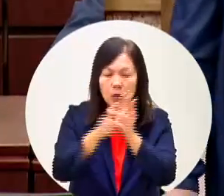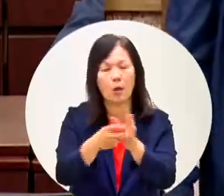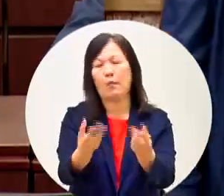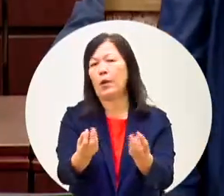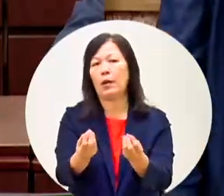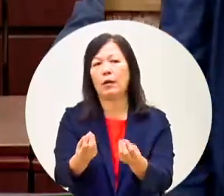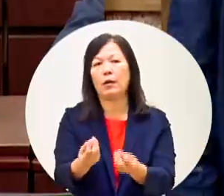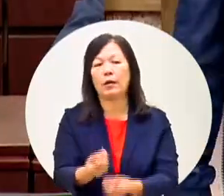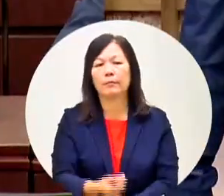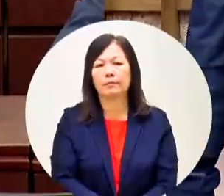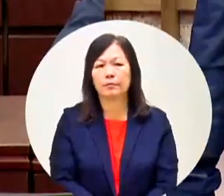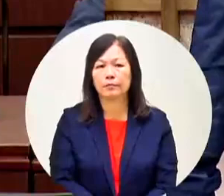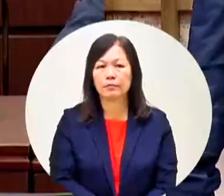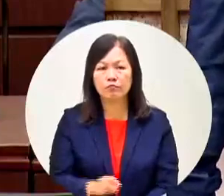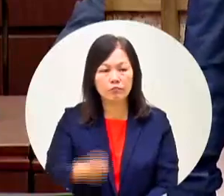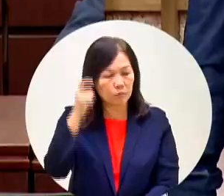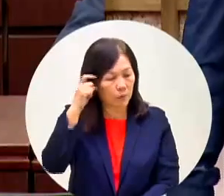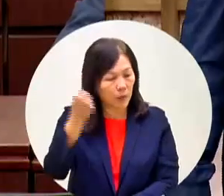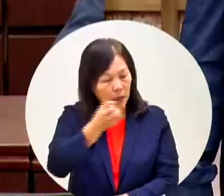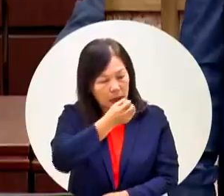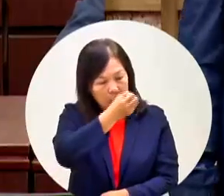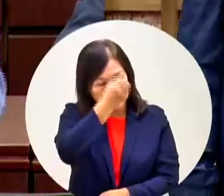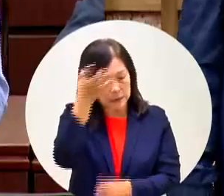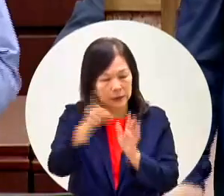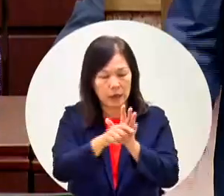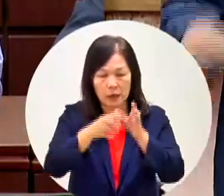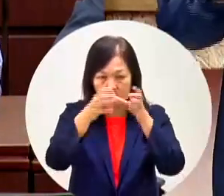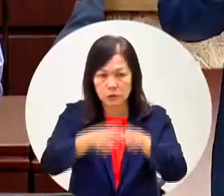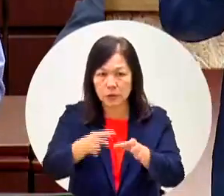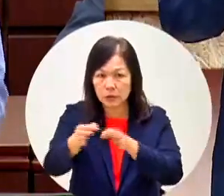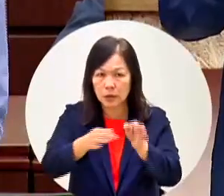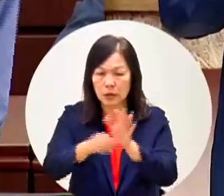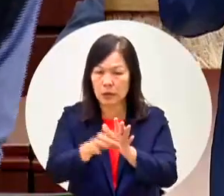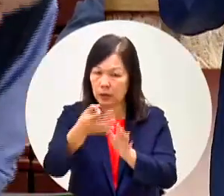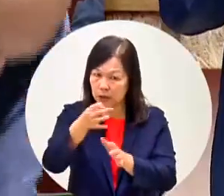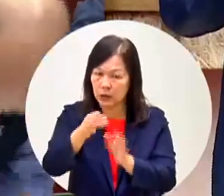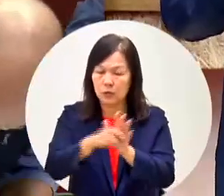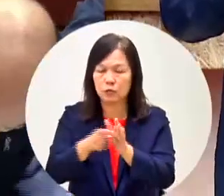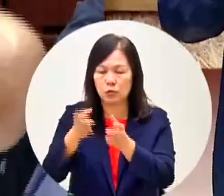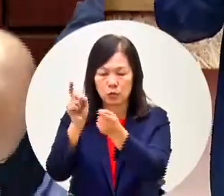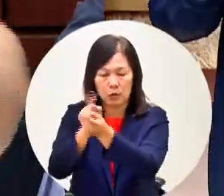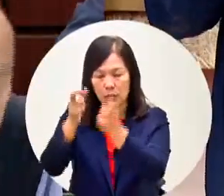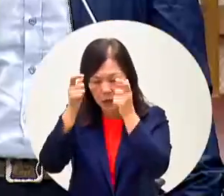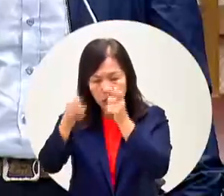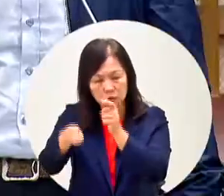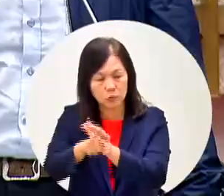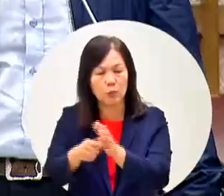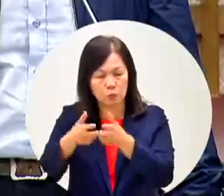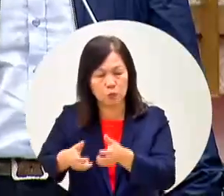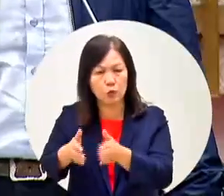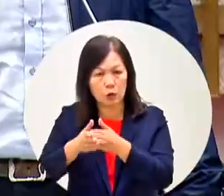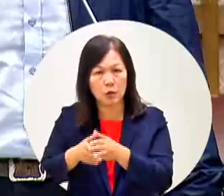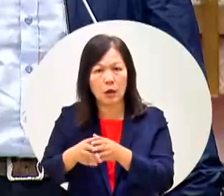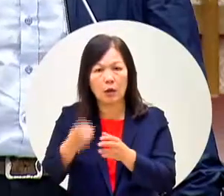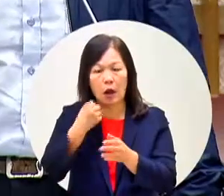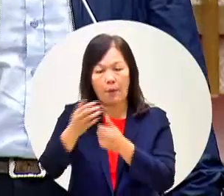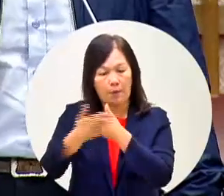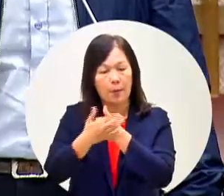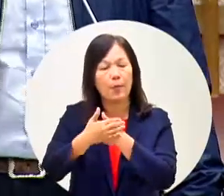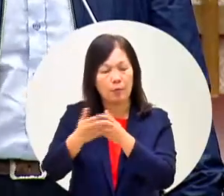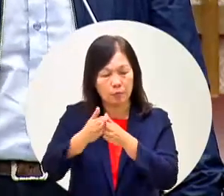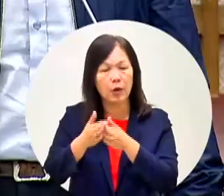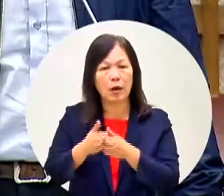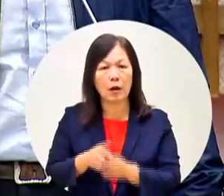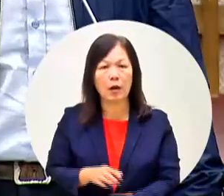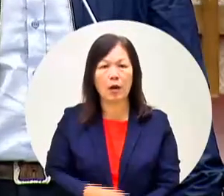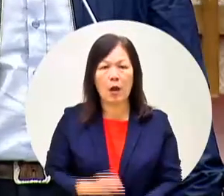创业基金对高雄未来太重要了。我希望议会能够支持我们。 议会当然支持。市长，你还没有讲到核心啊，我们到底